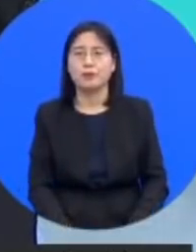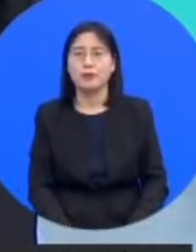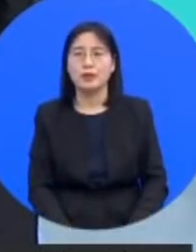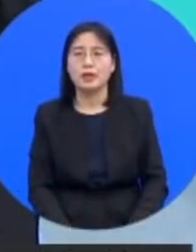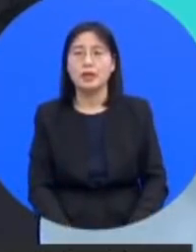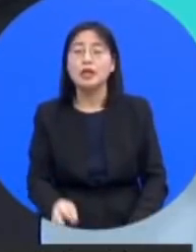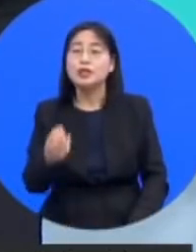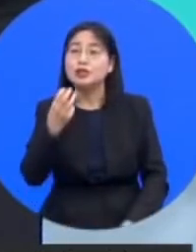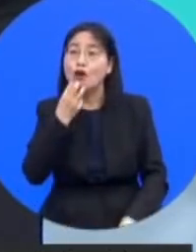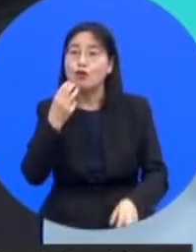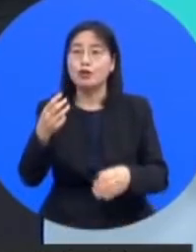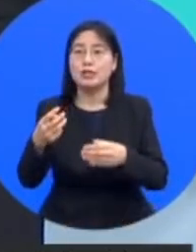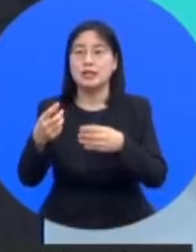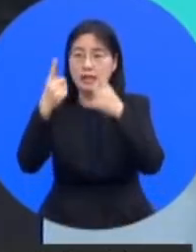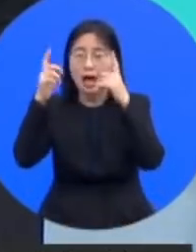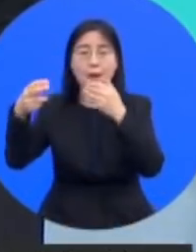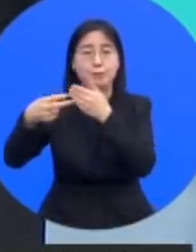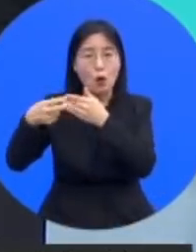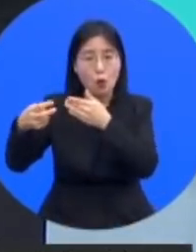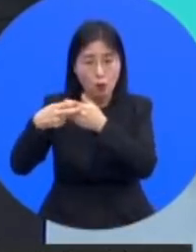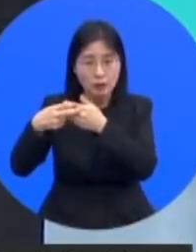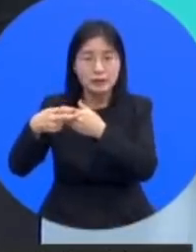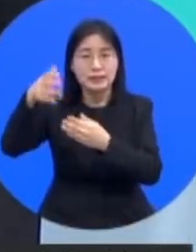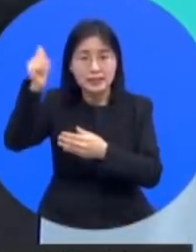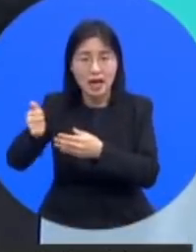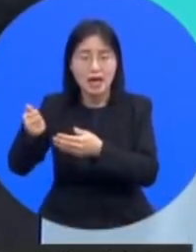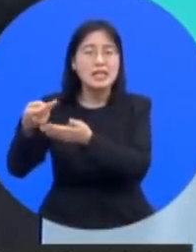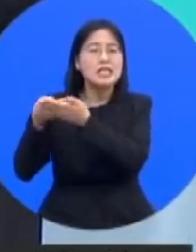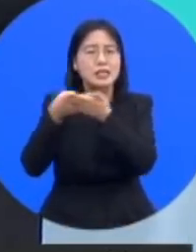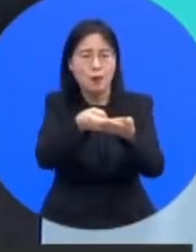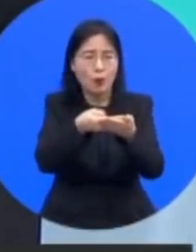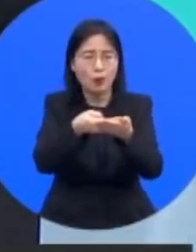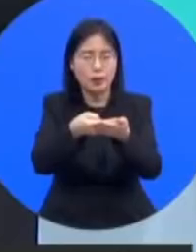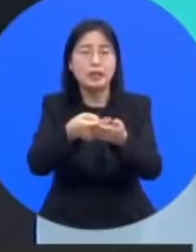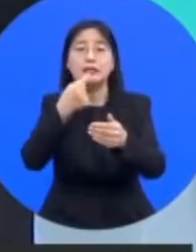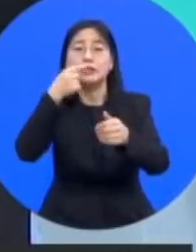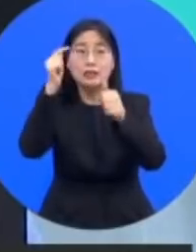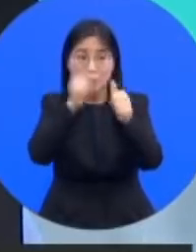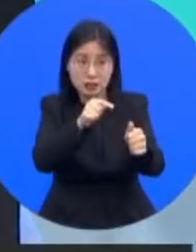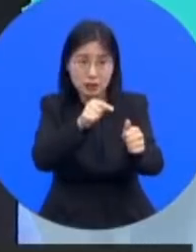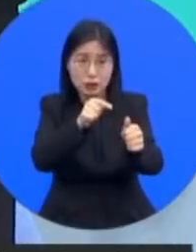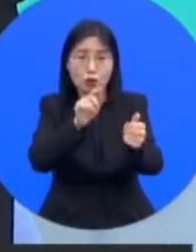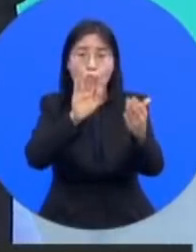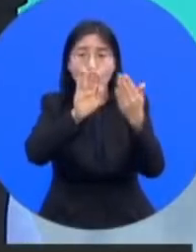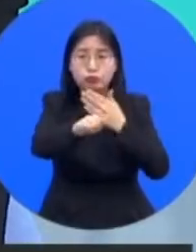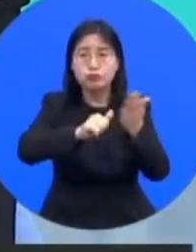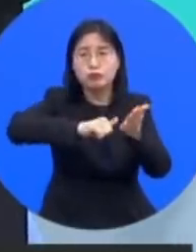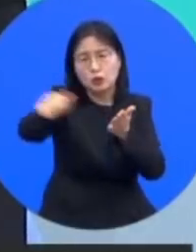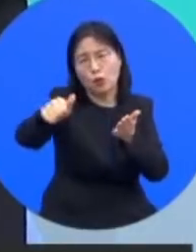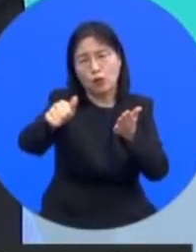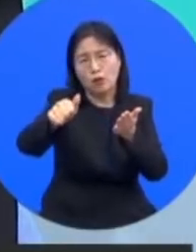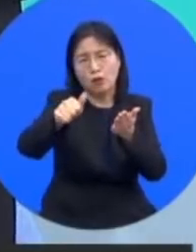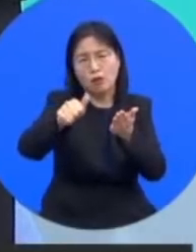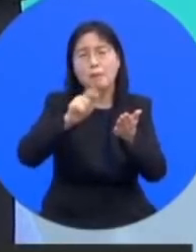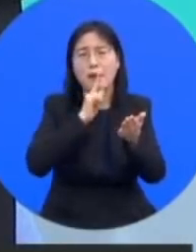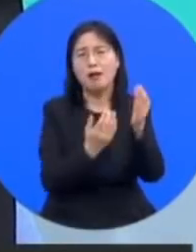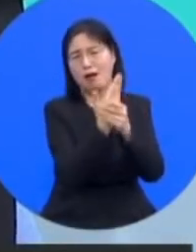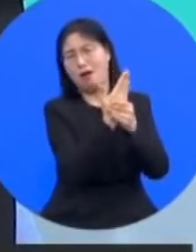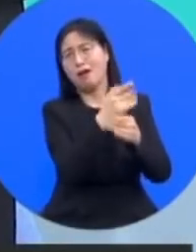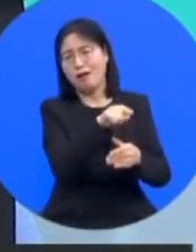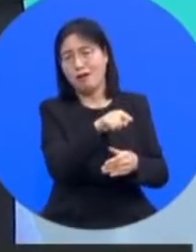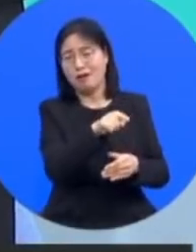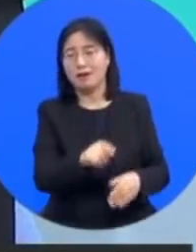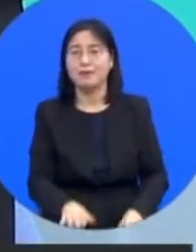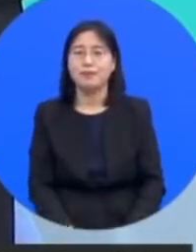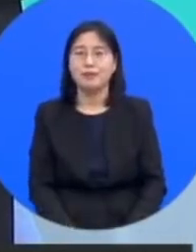서울대병원 장이 이번 지시를 했다가 삭제를 했다 는 병원 측의 제보가 나온 상태인데요